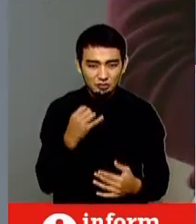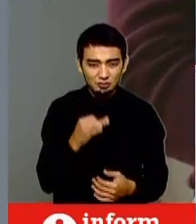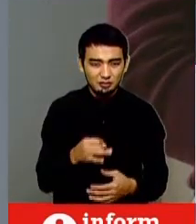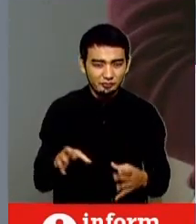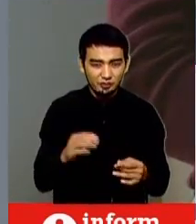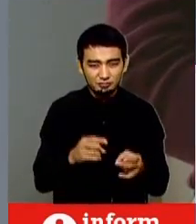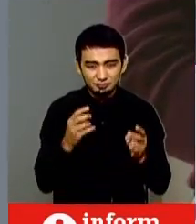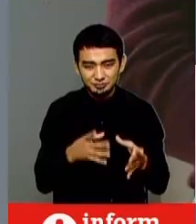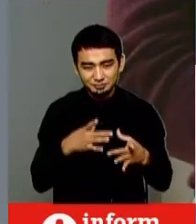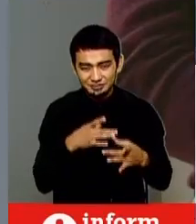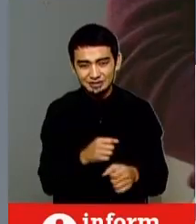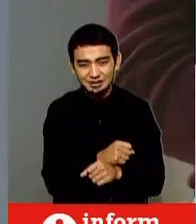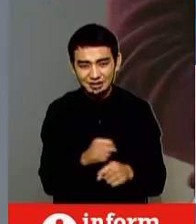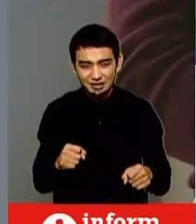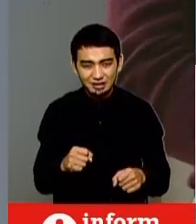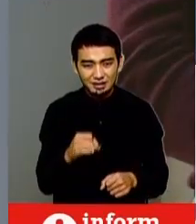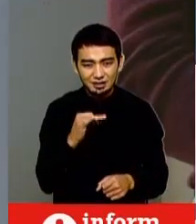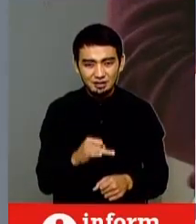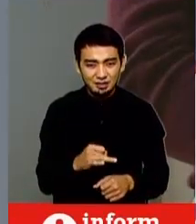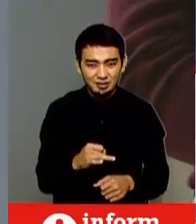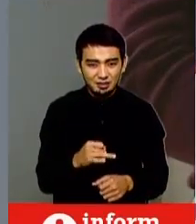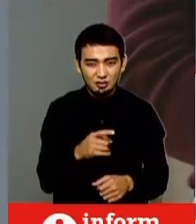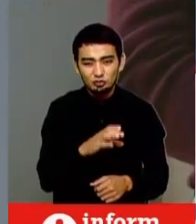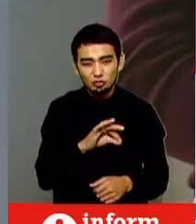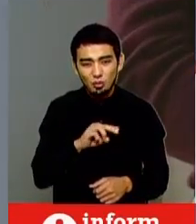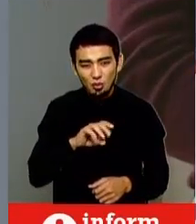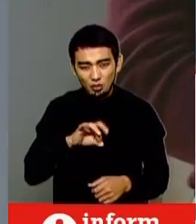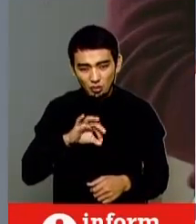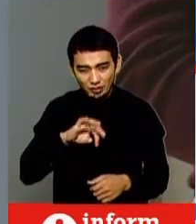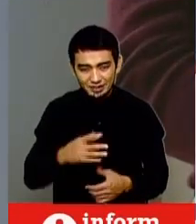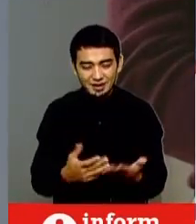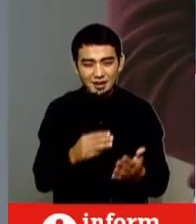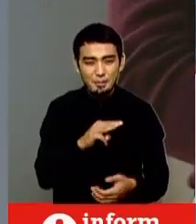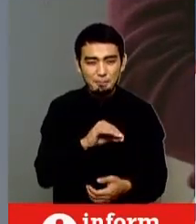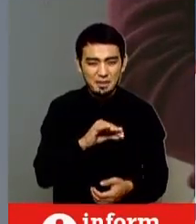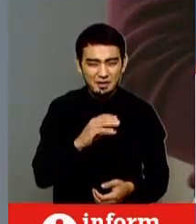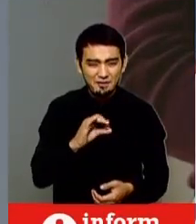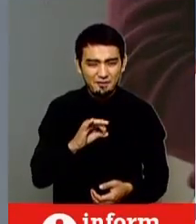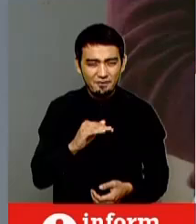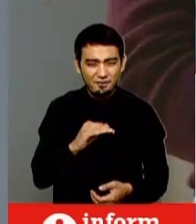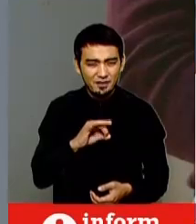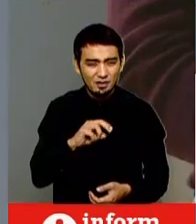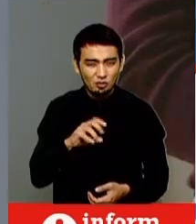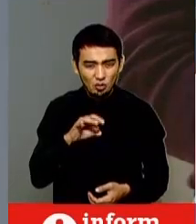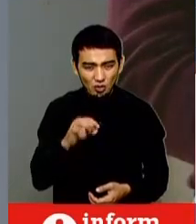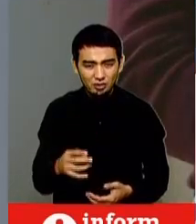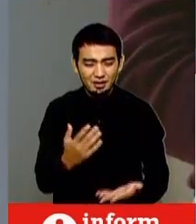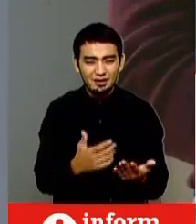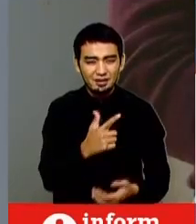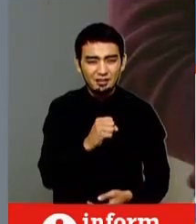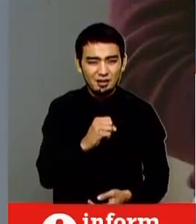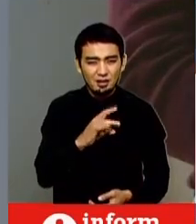даже. Ни мефедрон, ни скорость, ни героин. Вообще,